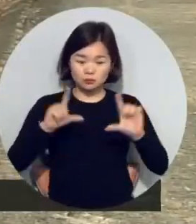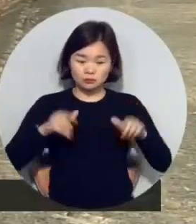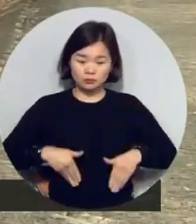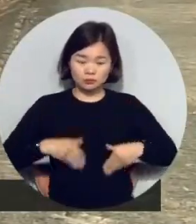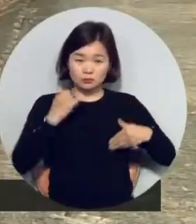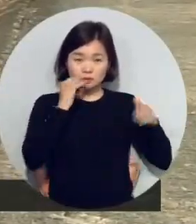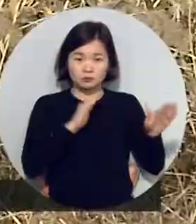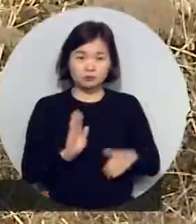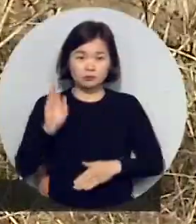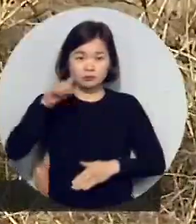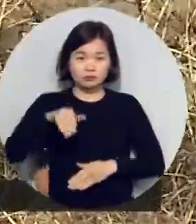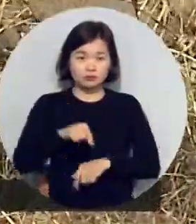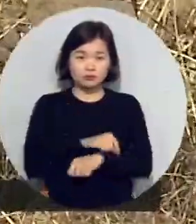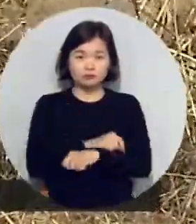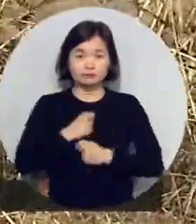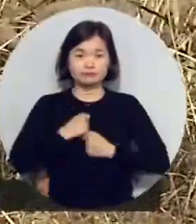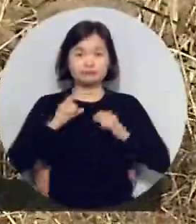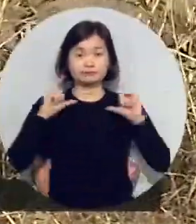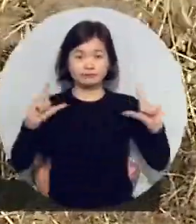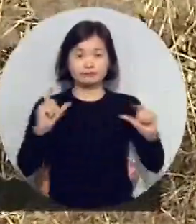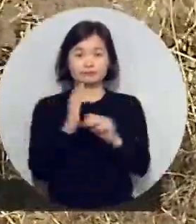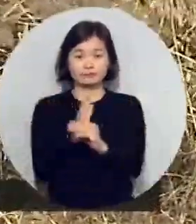해상의 는 풍랑 듣보 가 내려져 있습니다